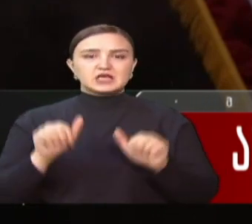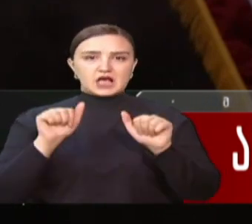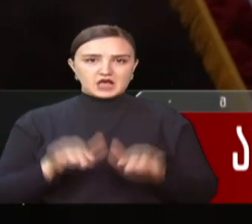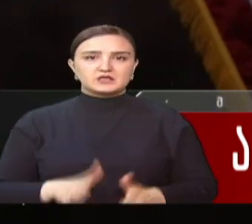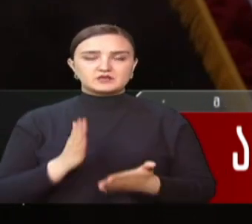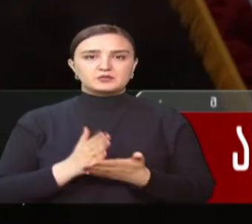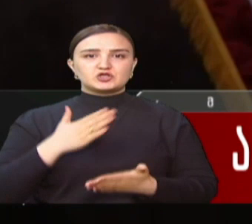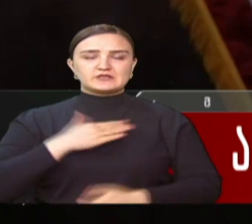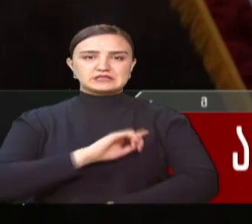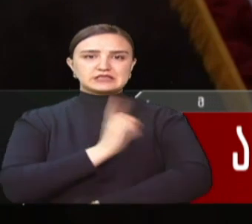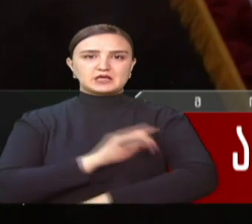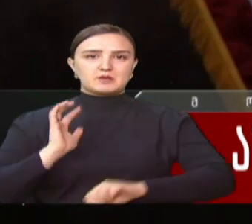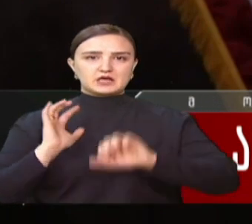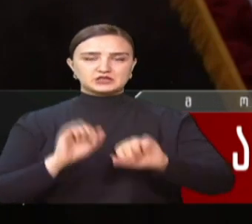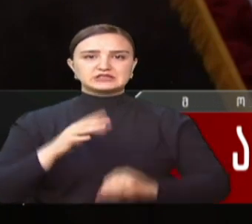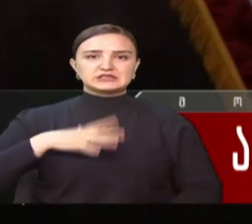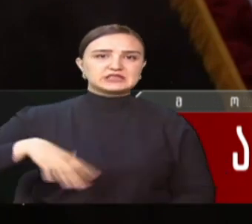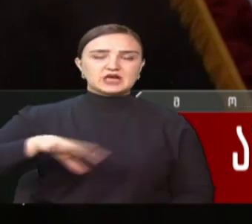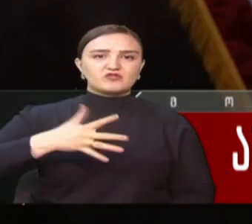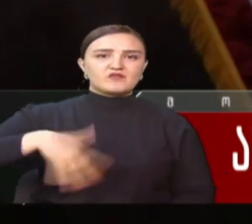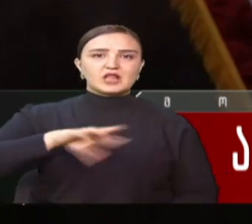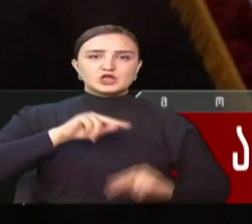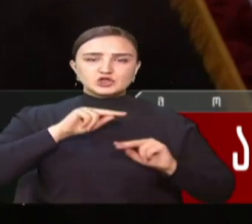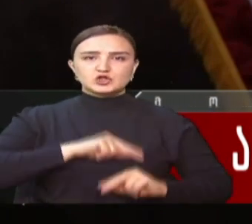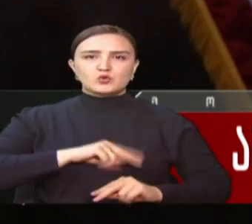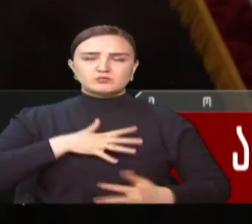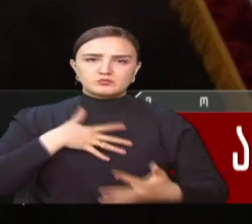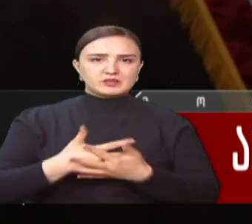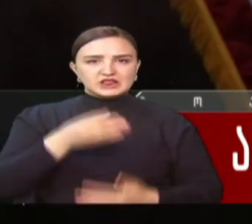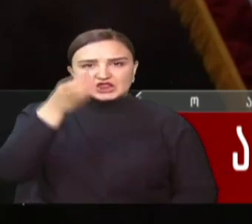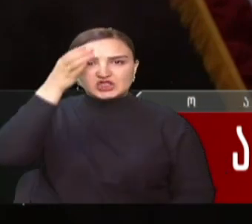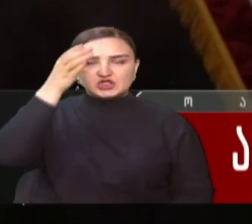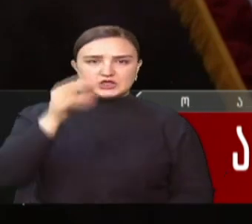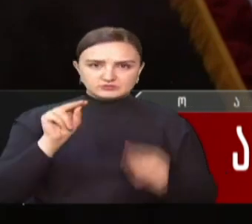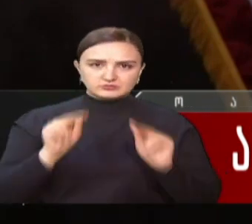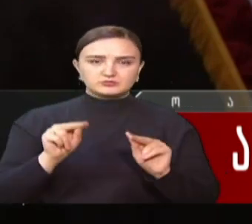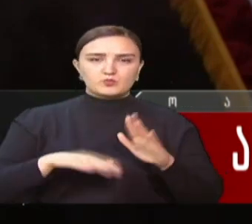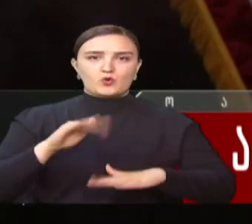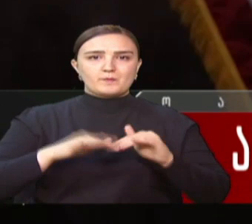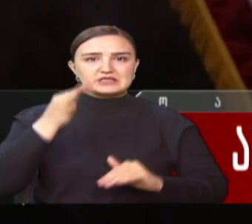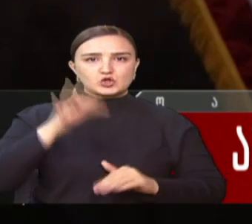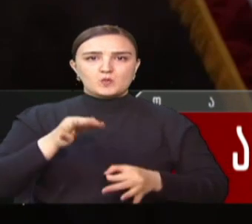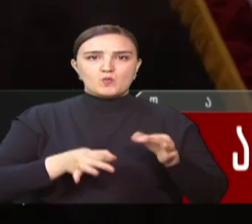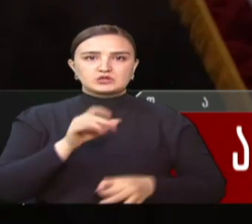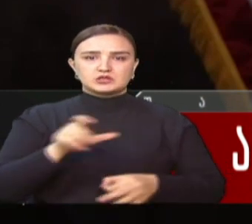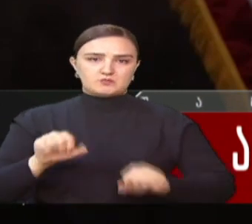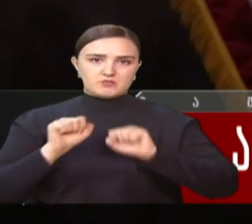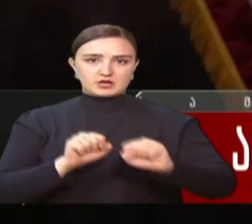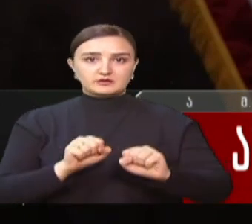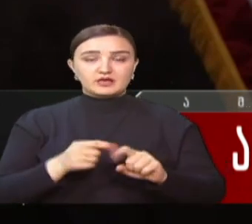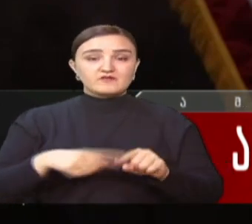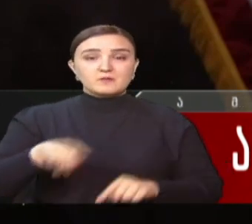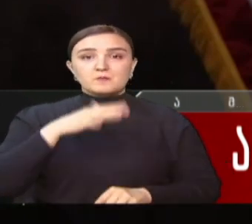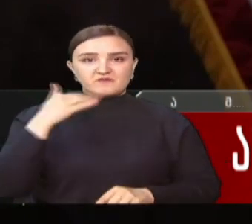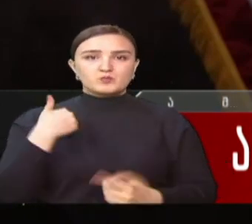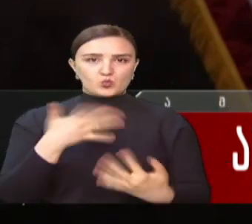გამოხატავს ჩვენს ურყევ მხარდაჭერას საქართველოს ყველა შრომის მოყვარე, ნიჭიერი, კეთილსინდისიერი და პროფესიონალი მოსამართლის მიმართ, რომელთაგან ბევრს